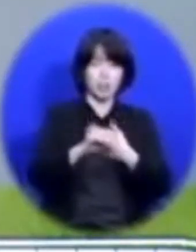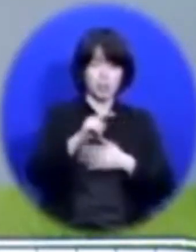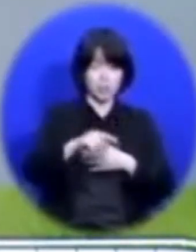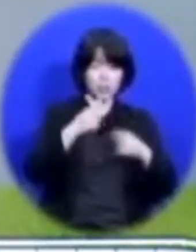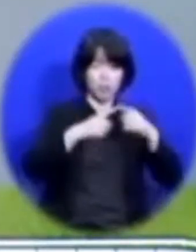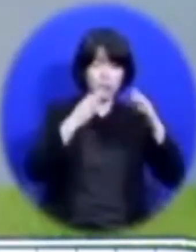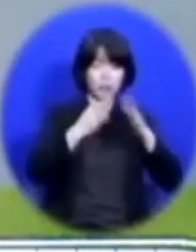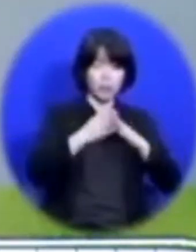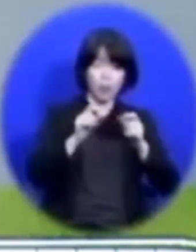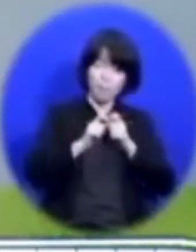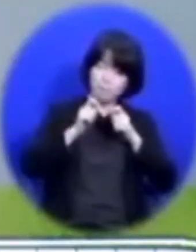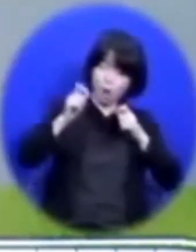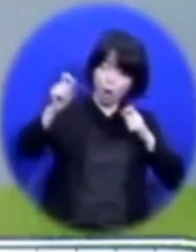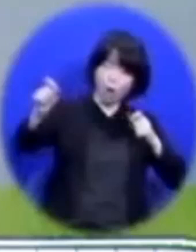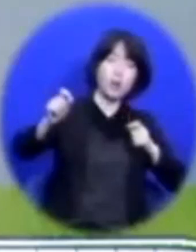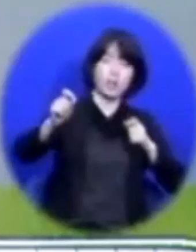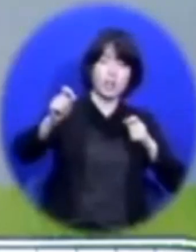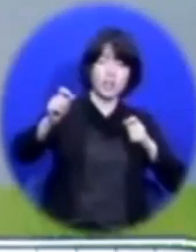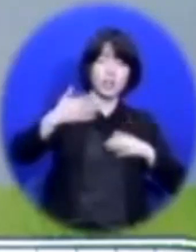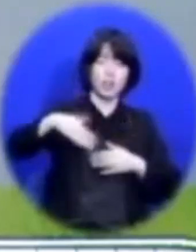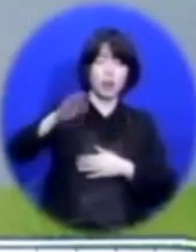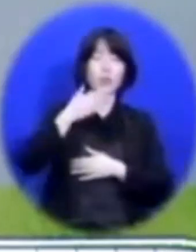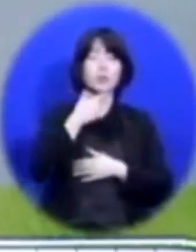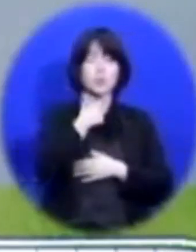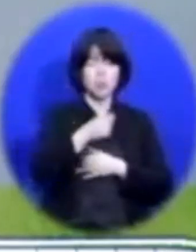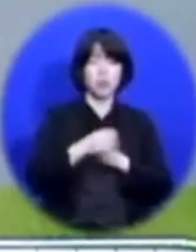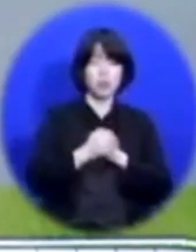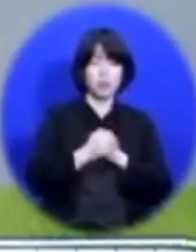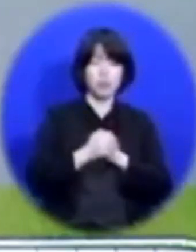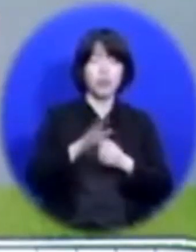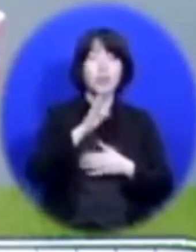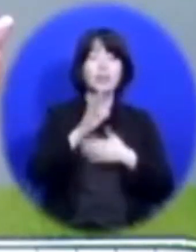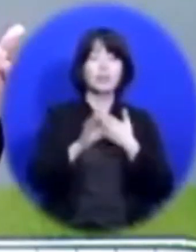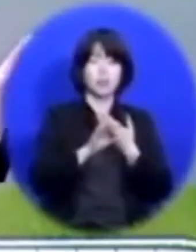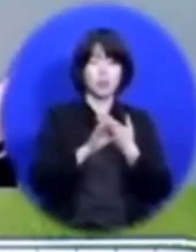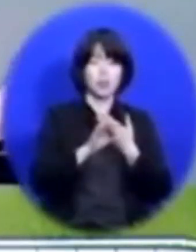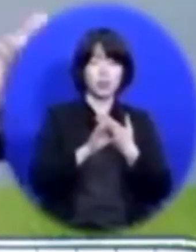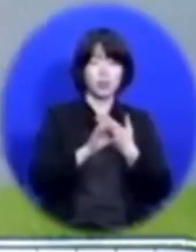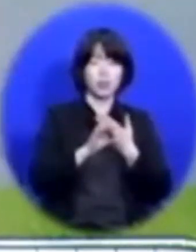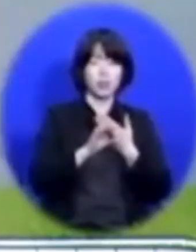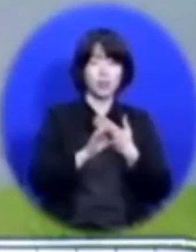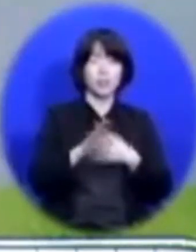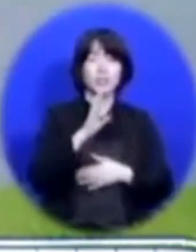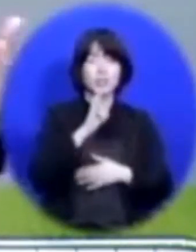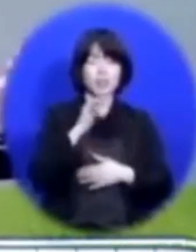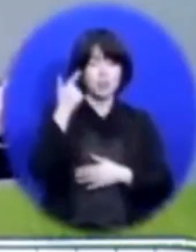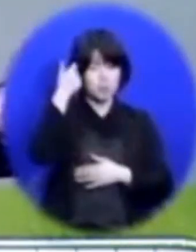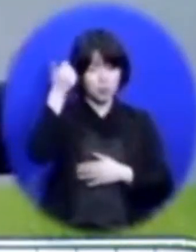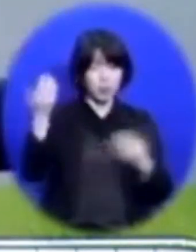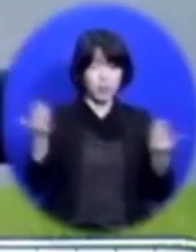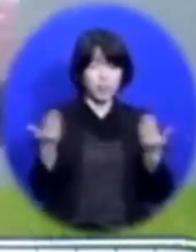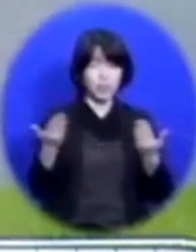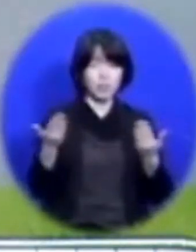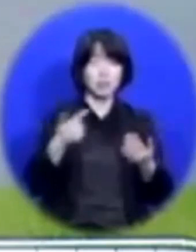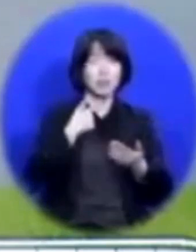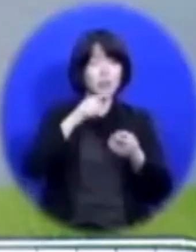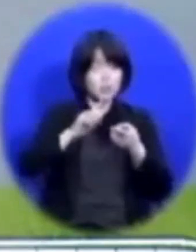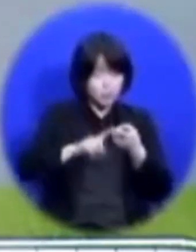이사할계획입니다 .그렇게되면저는사역기간동안 진심으로사랑하고의롭게경청했던교회성도들을만날수없게될것입니다